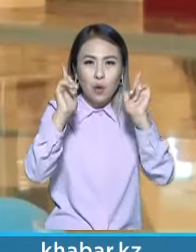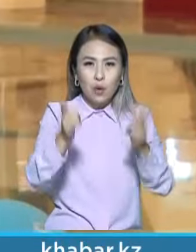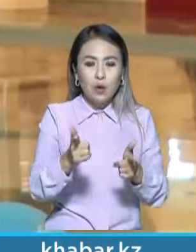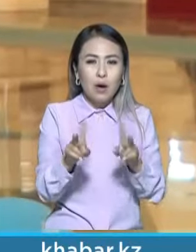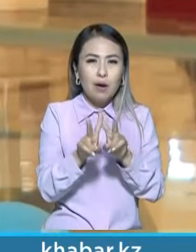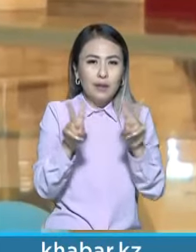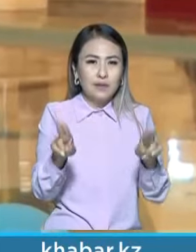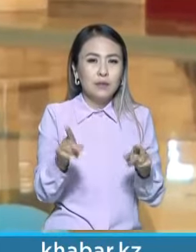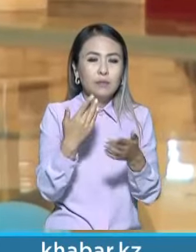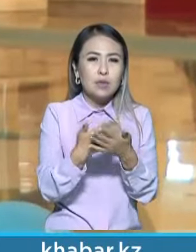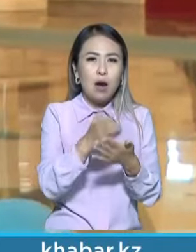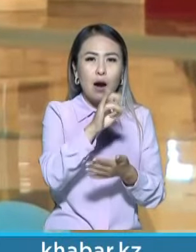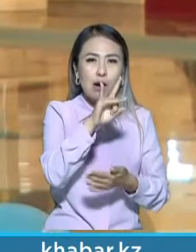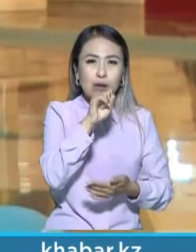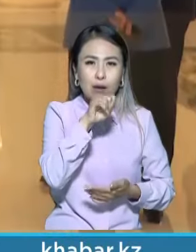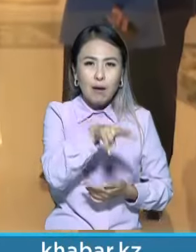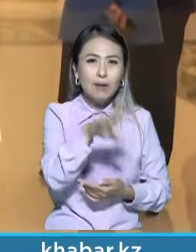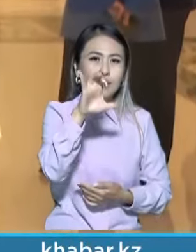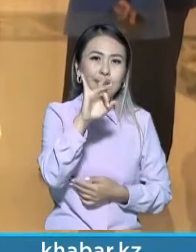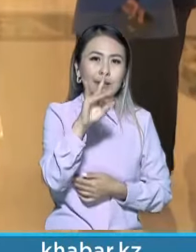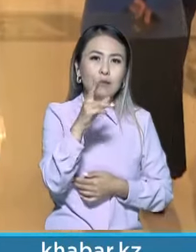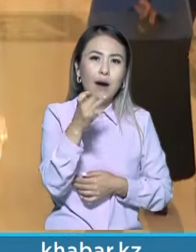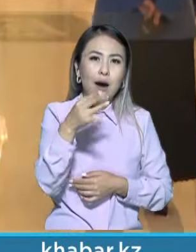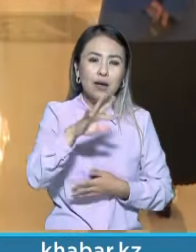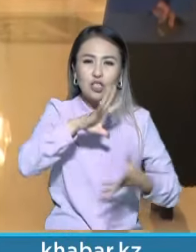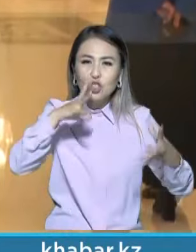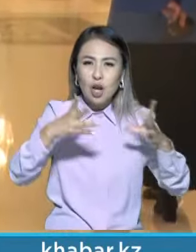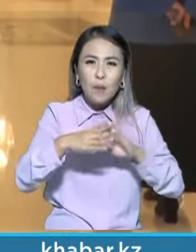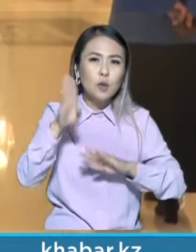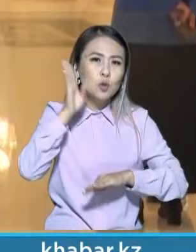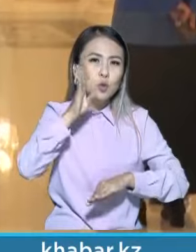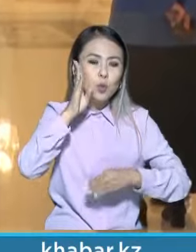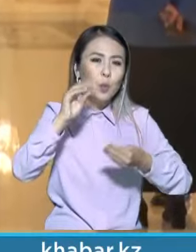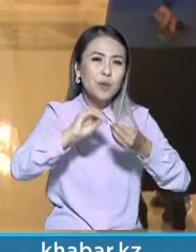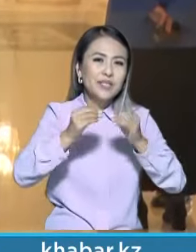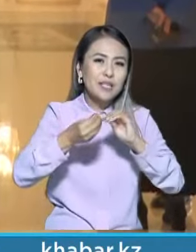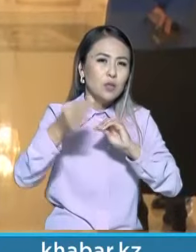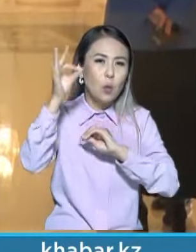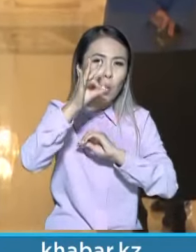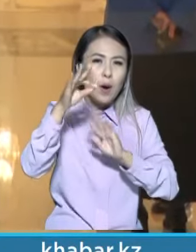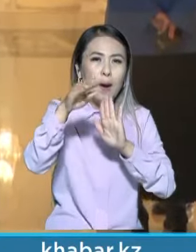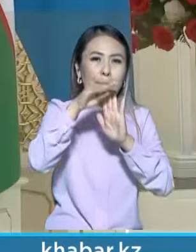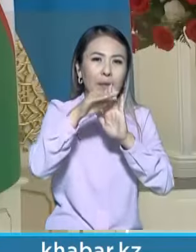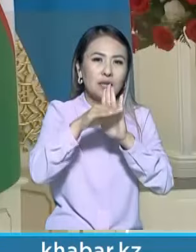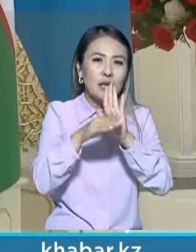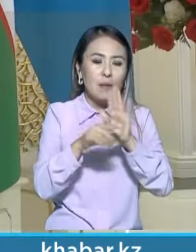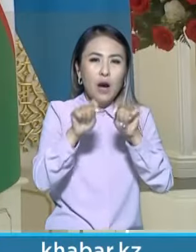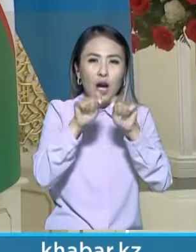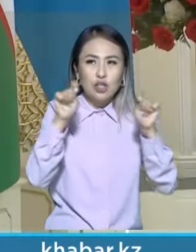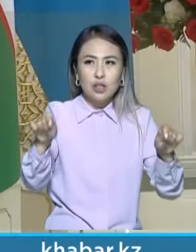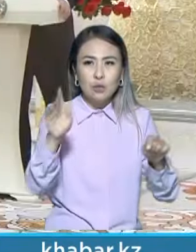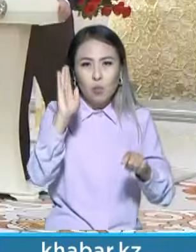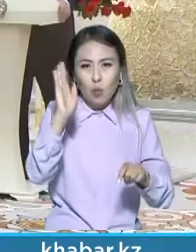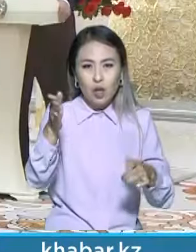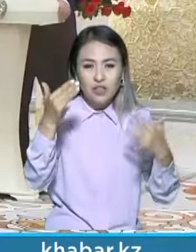мәселе, арал мәселесі бар, Сырдария мәселесі бар, жалпы су мәселелері бойынша арнайы бағдарламалар ашылады. Маңызды